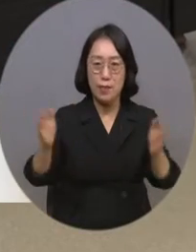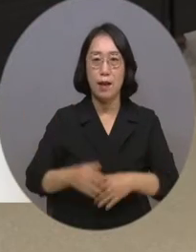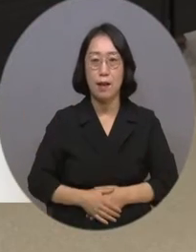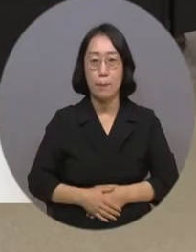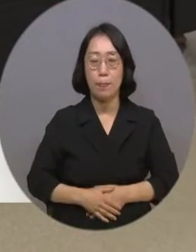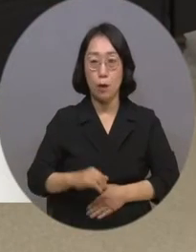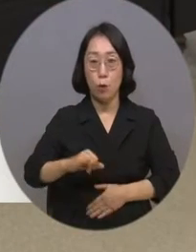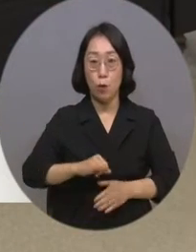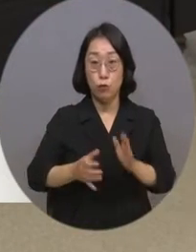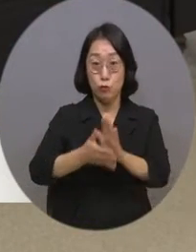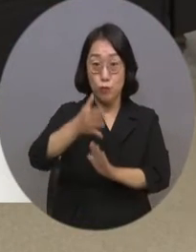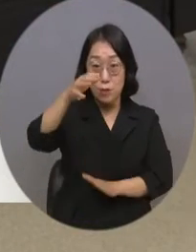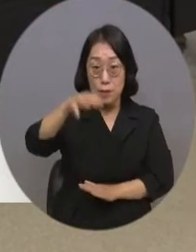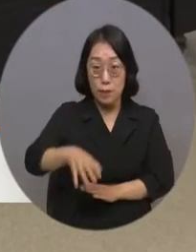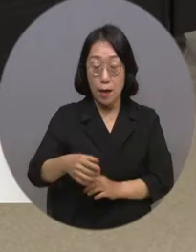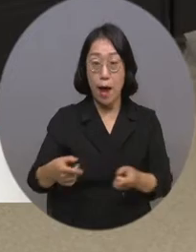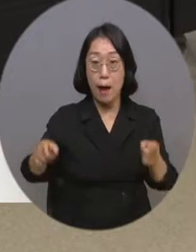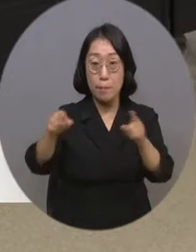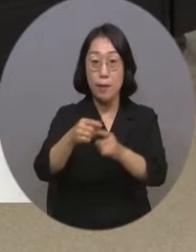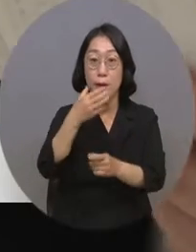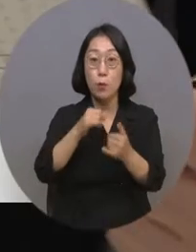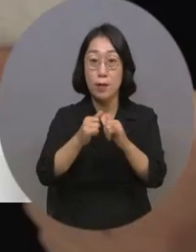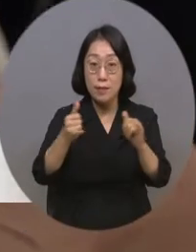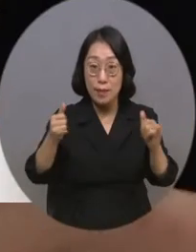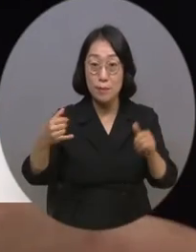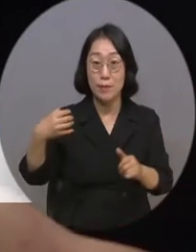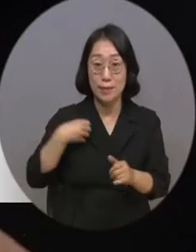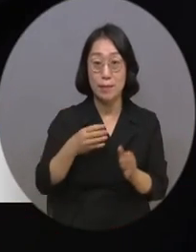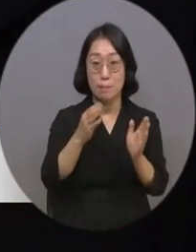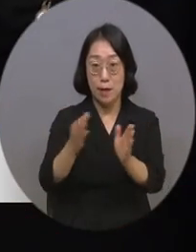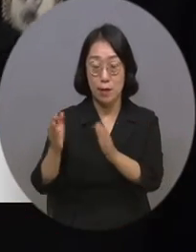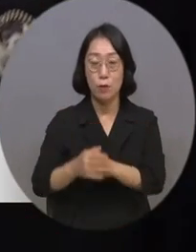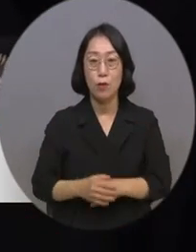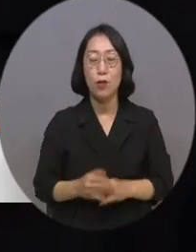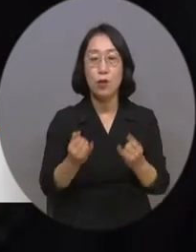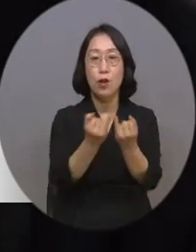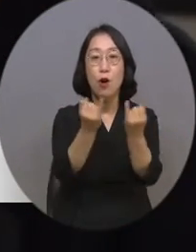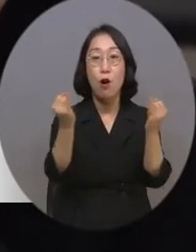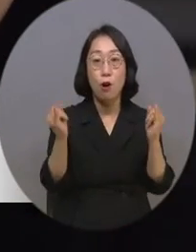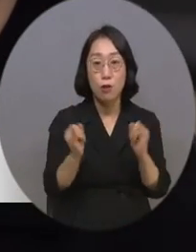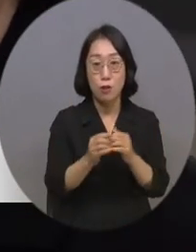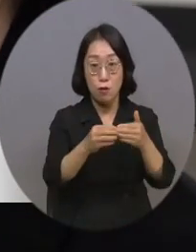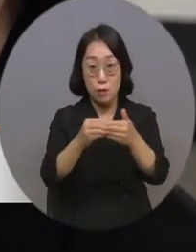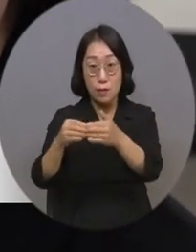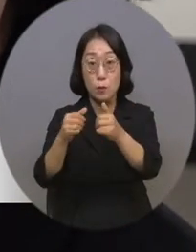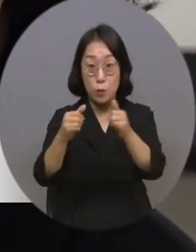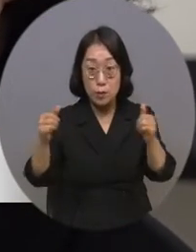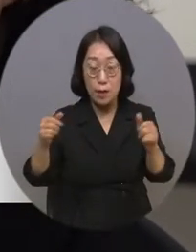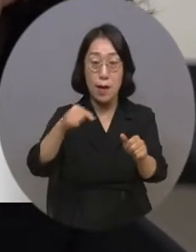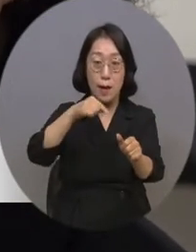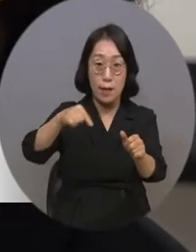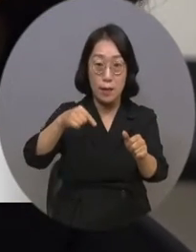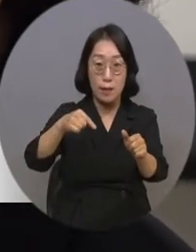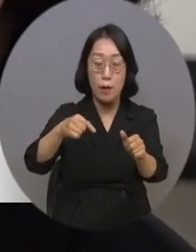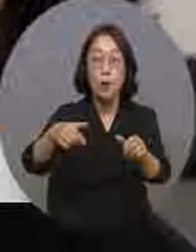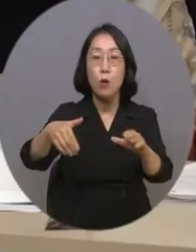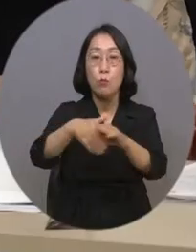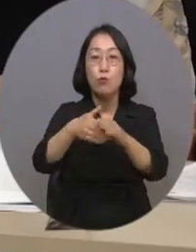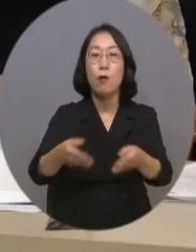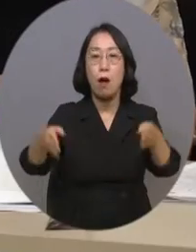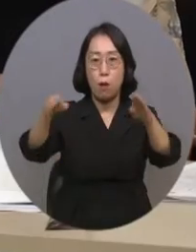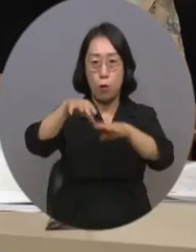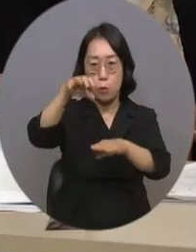원주시 더불어 행복한 사람들이 진행하는 2022 원주시 여성 리더 아카데미가 원주 문화원에서